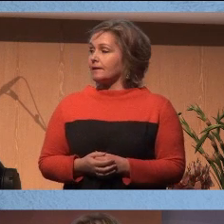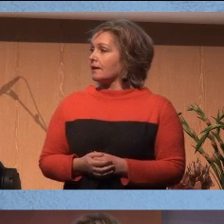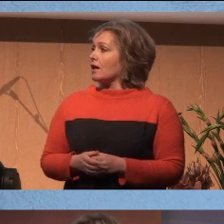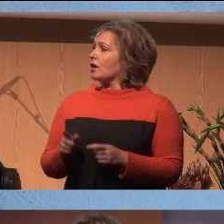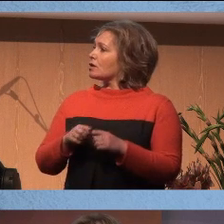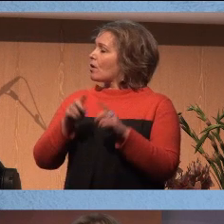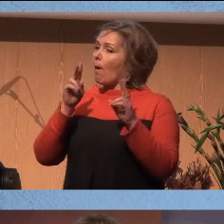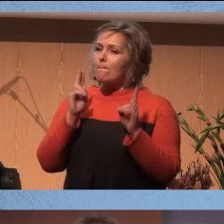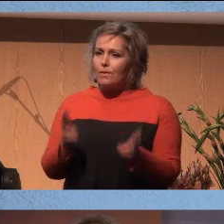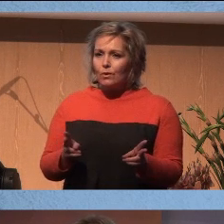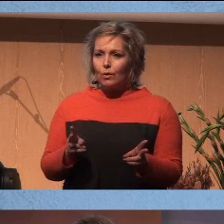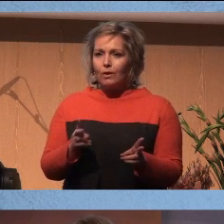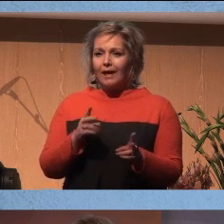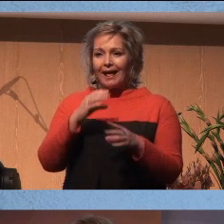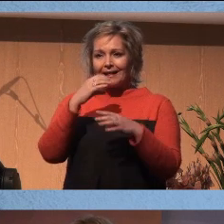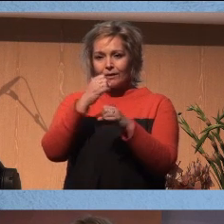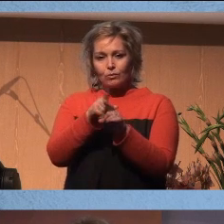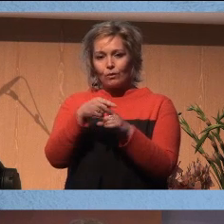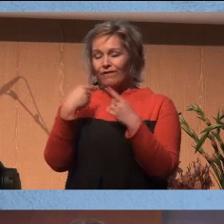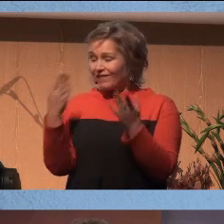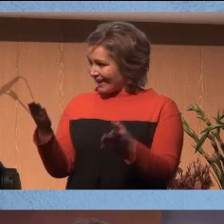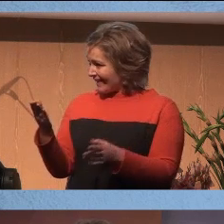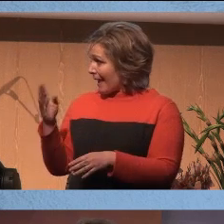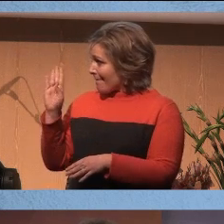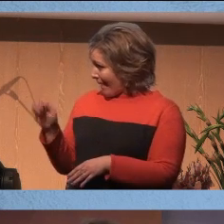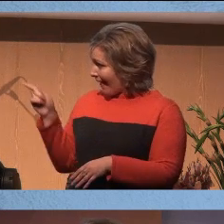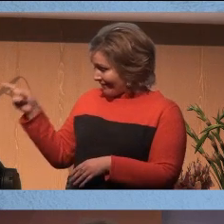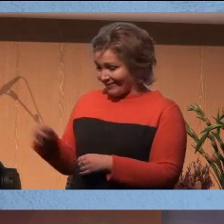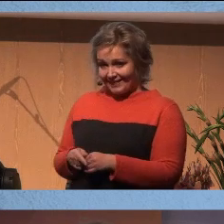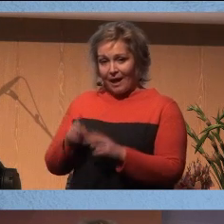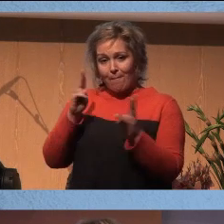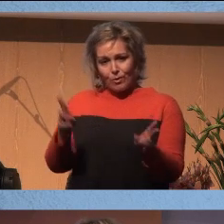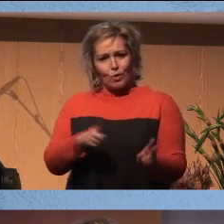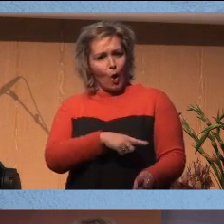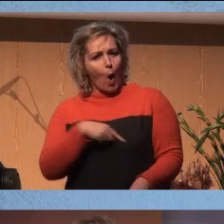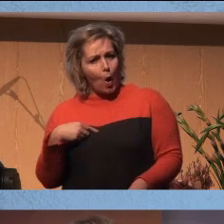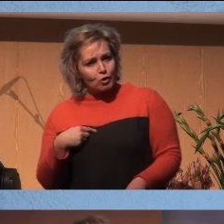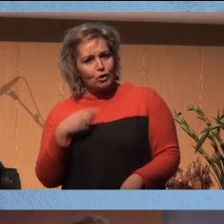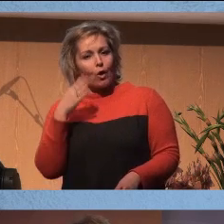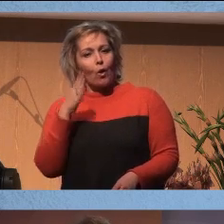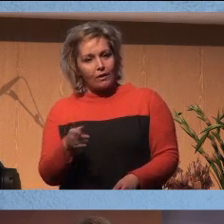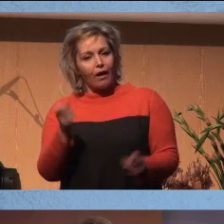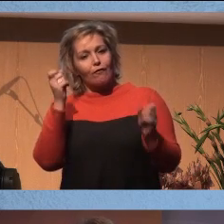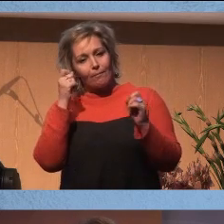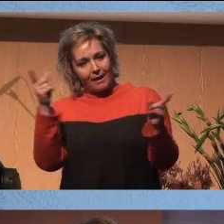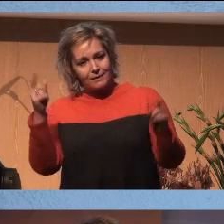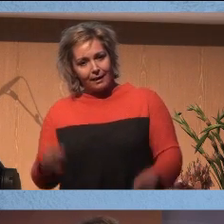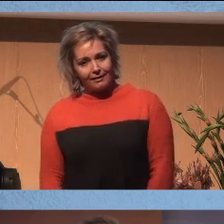Så bruk stetoskopet du fikk, Bent. Bruk oss, og takk for oppmerksomheten.